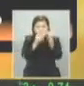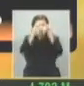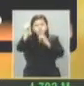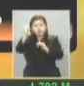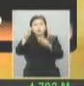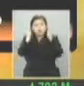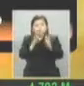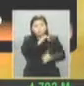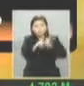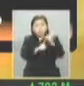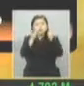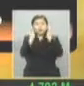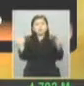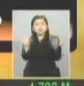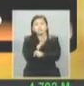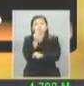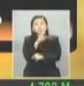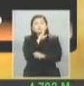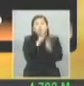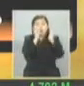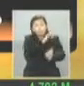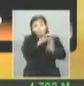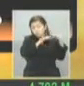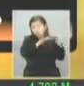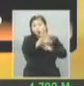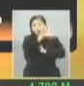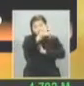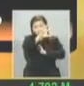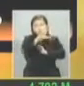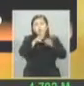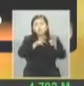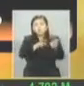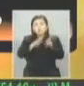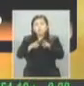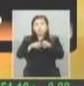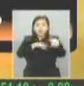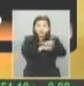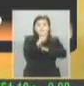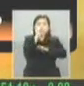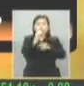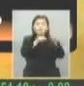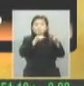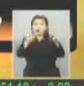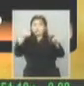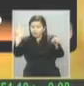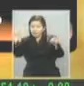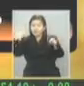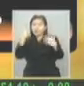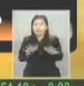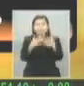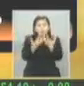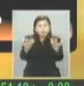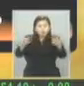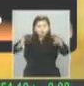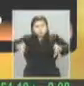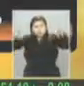ผู้ใช้บริการเช่นผู้ใช้บริการ500คนต้องมีทางออกอย่างน้อย3ทางนะคะและที่สำคัญวัสดุที่นำมาใช้ตกแต่ง